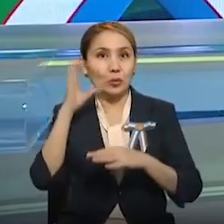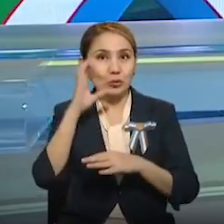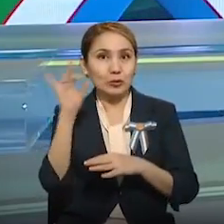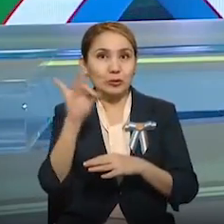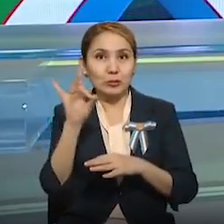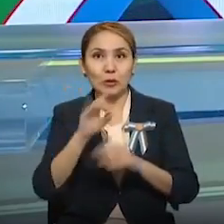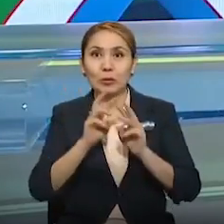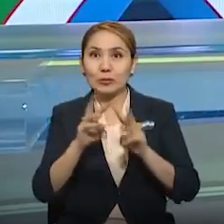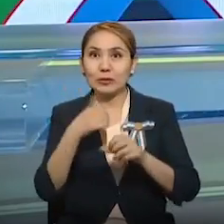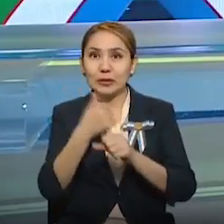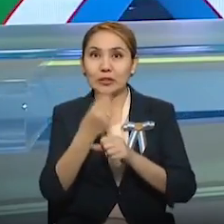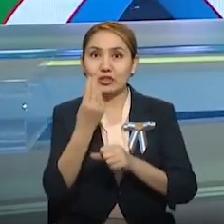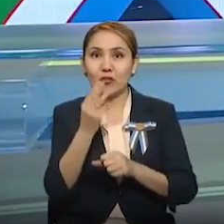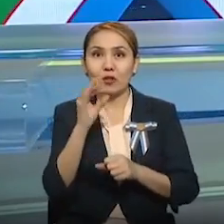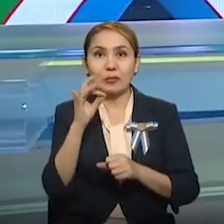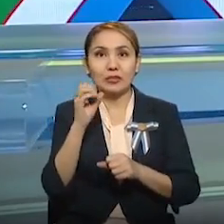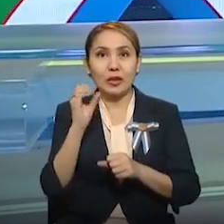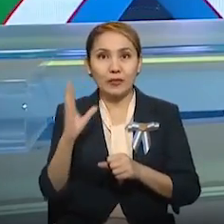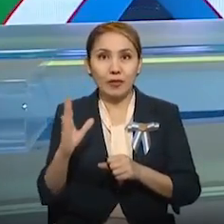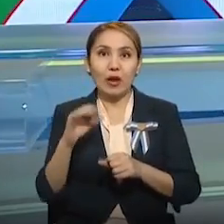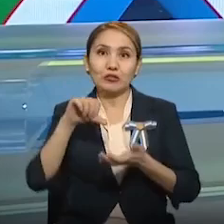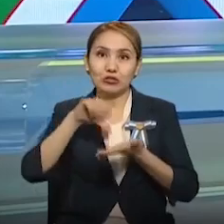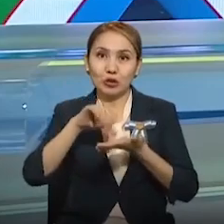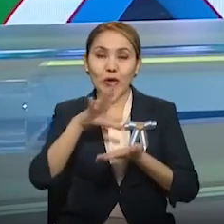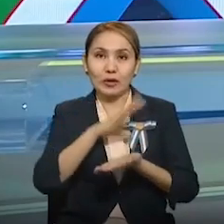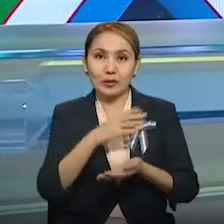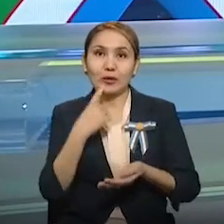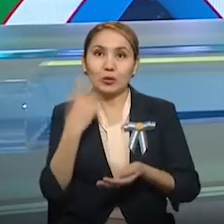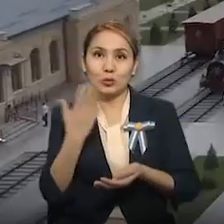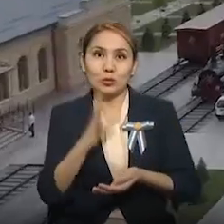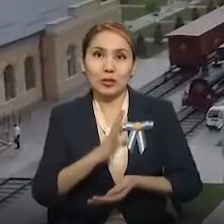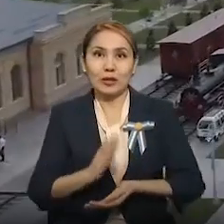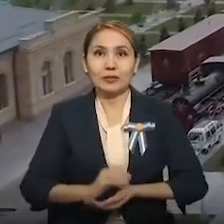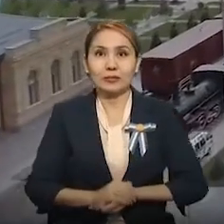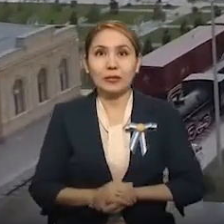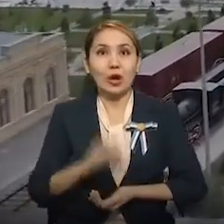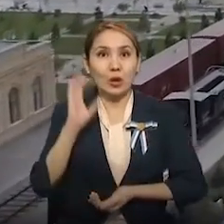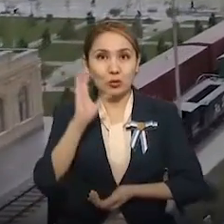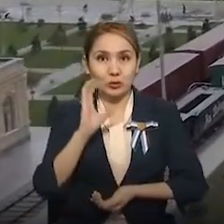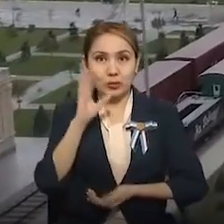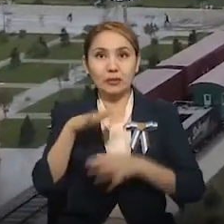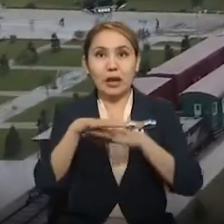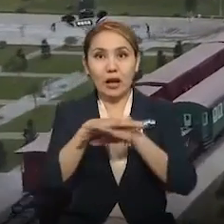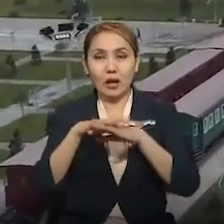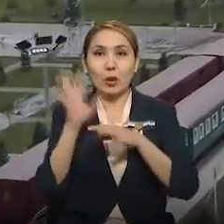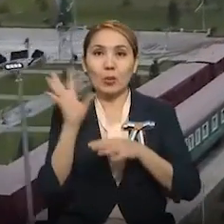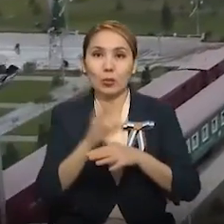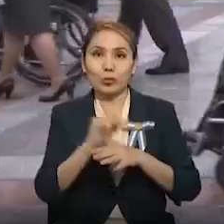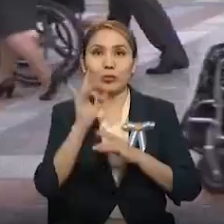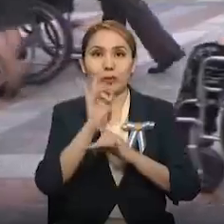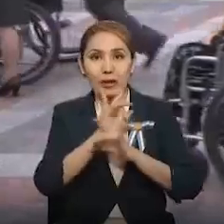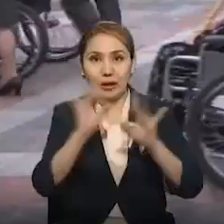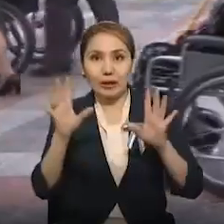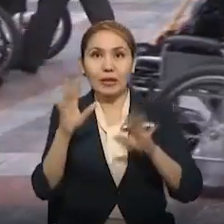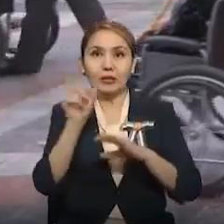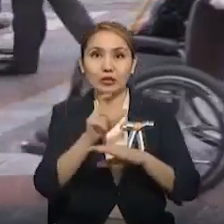Respublikasi prezidenti Shavkat Mirziyoyev ishtirok etdi va nutq so'zladi. O'zbekiston xalqi butun taraqqiy parvar